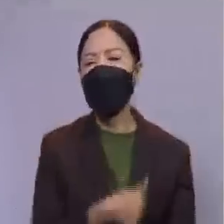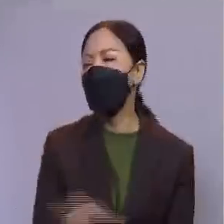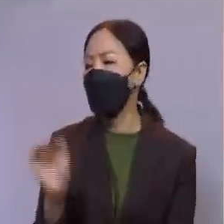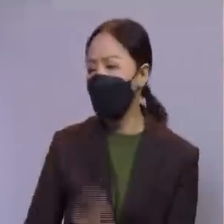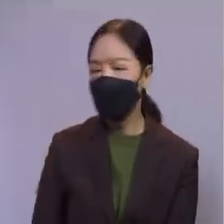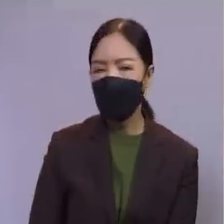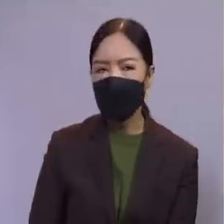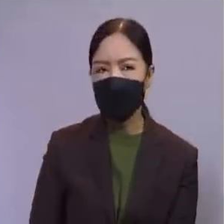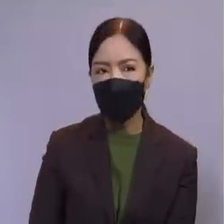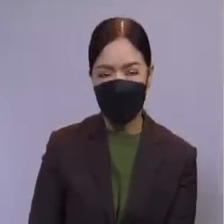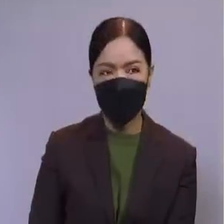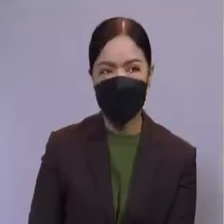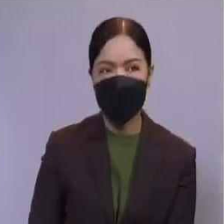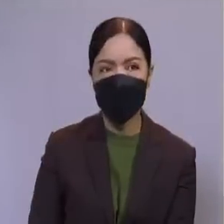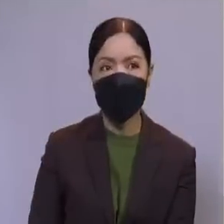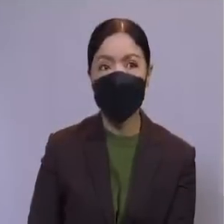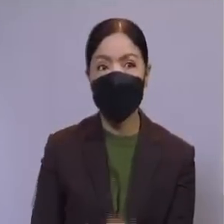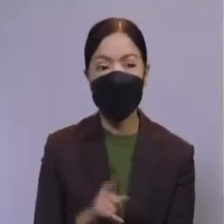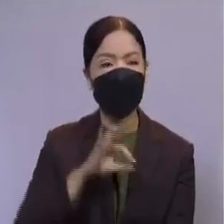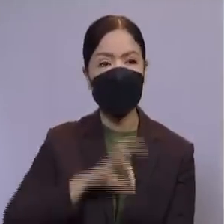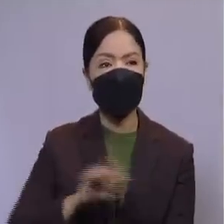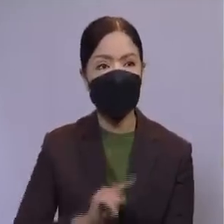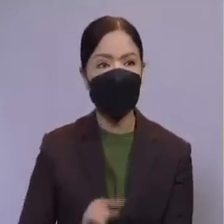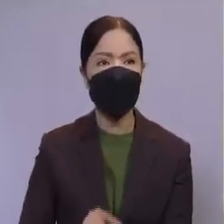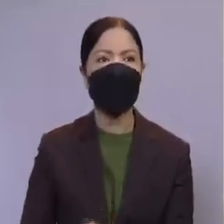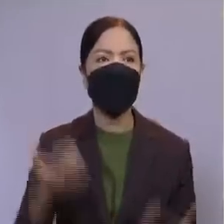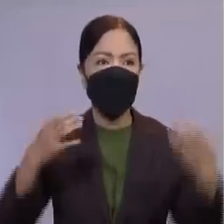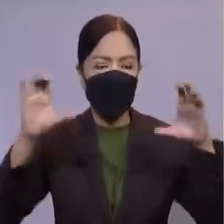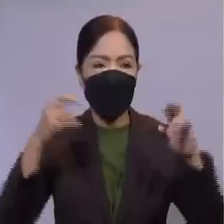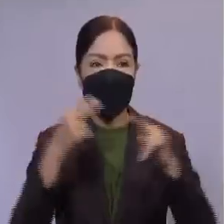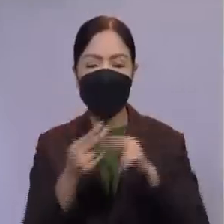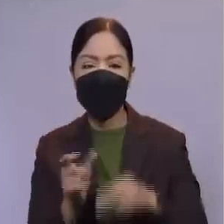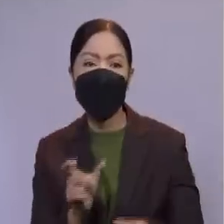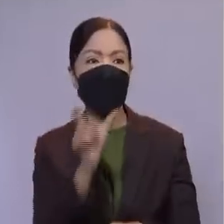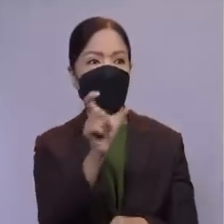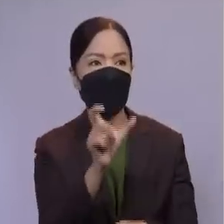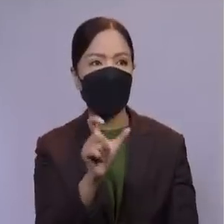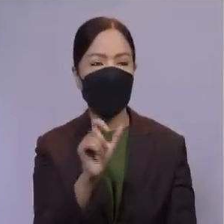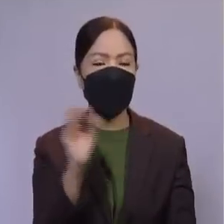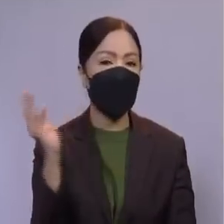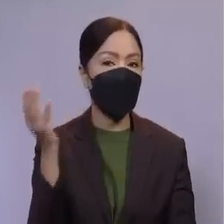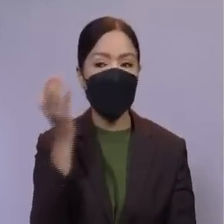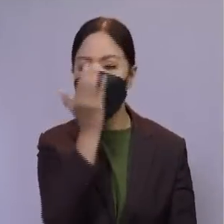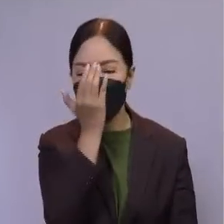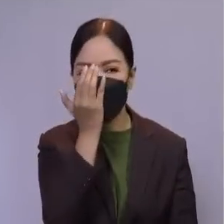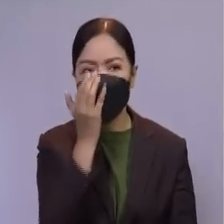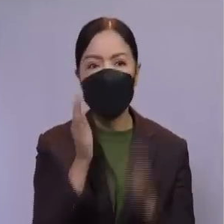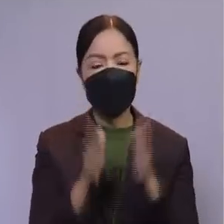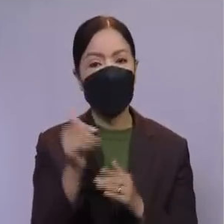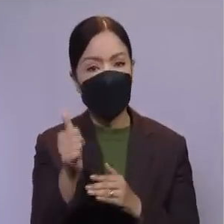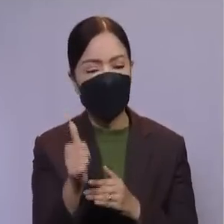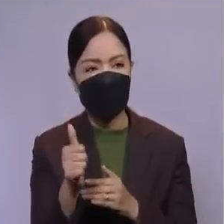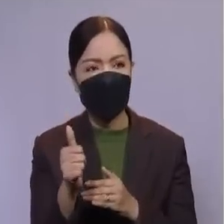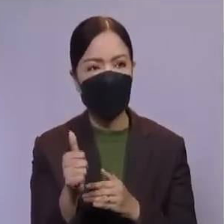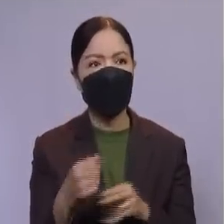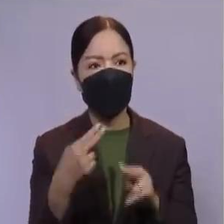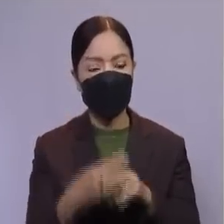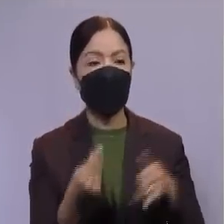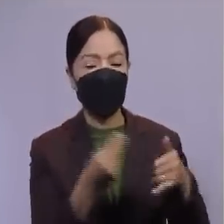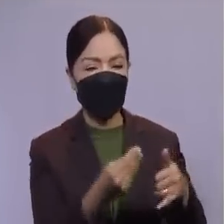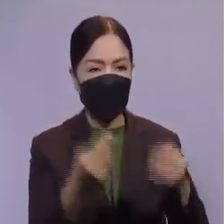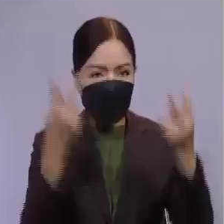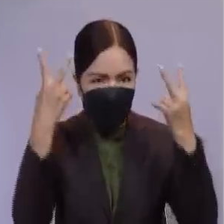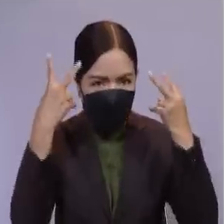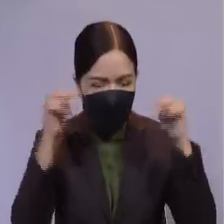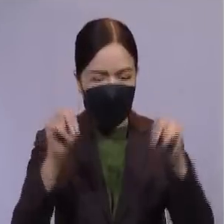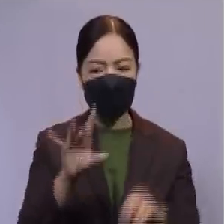เห็นไหมโบกมือรู้สึกอย่างไรกับฉายารัฐบาลหน้ากากคนดีกับฉายานายก 8เปื้อนเนี่ยพลเอกประยุทธ์ก้าวขึ้น